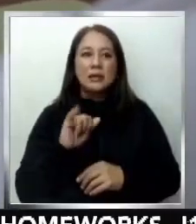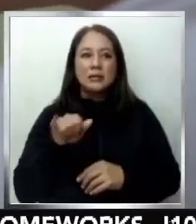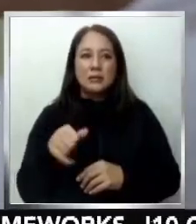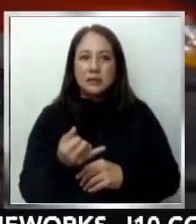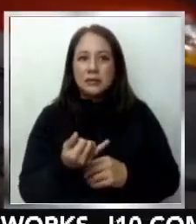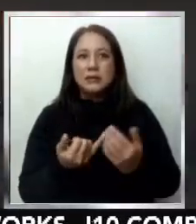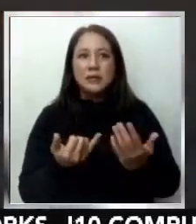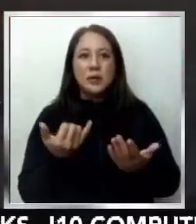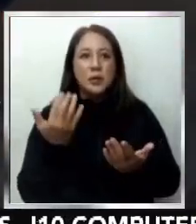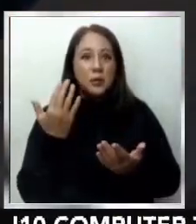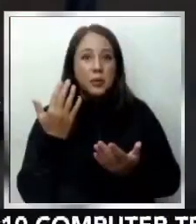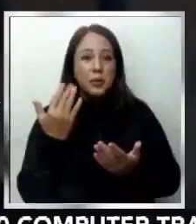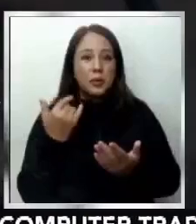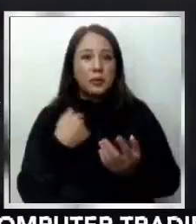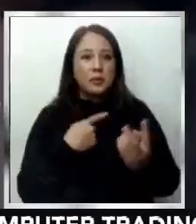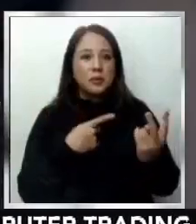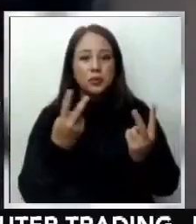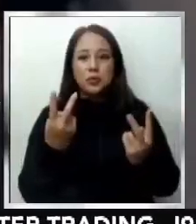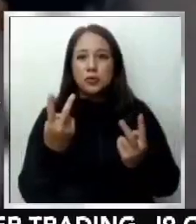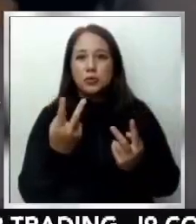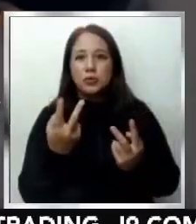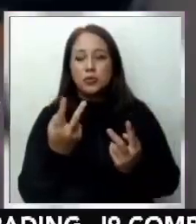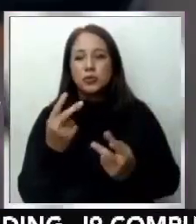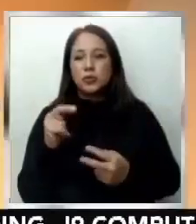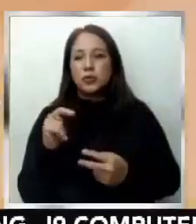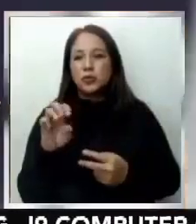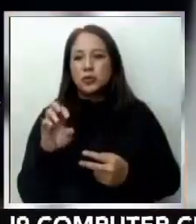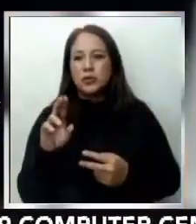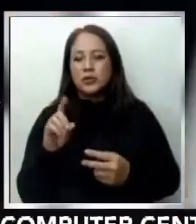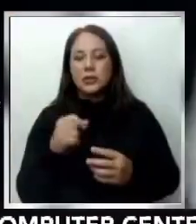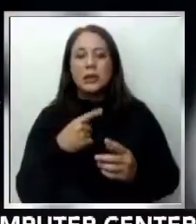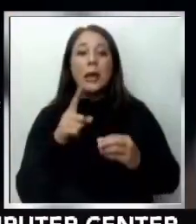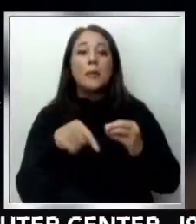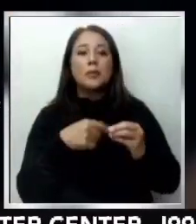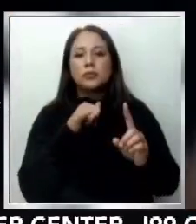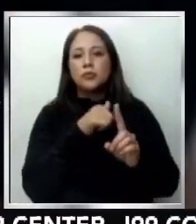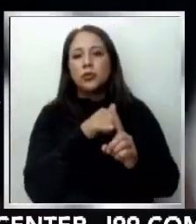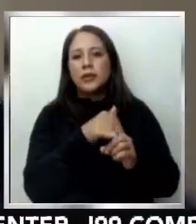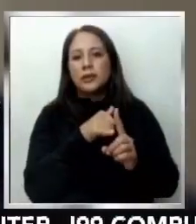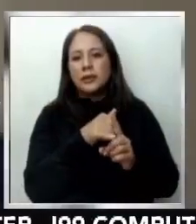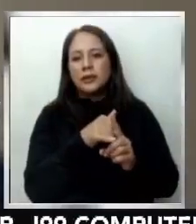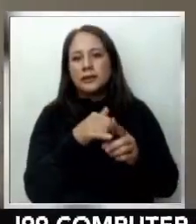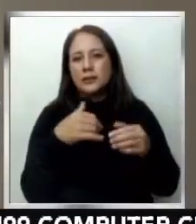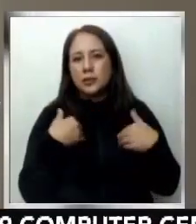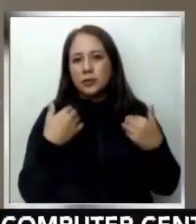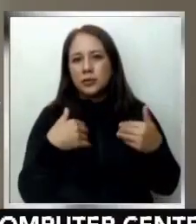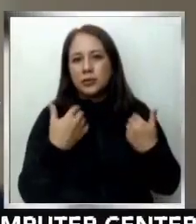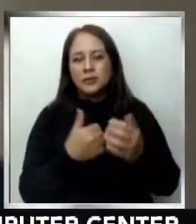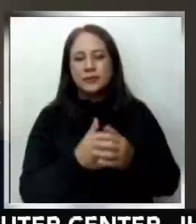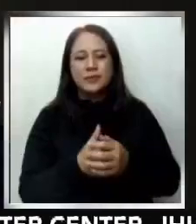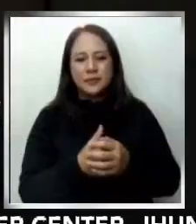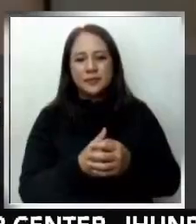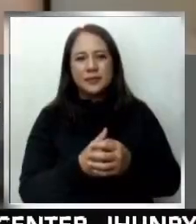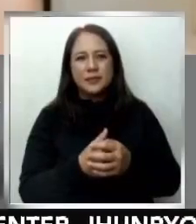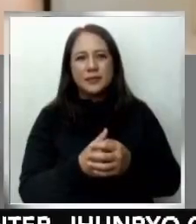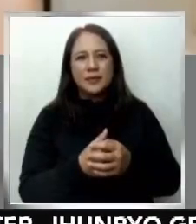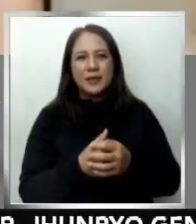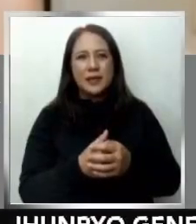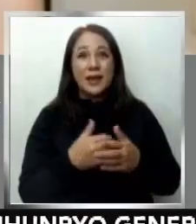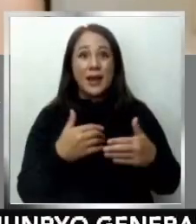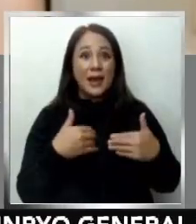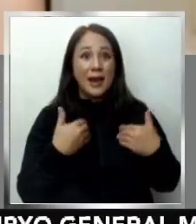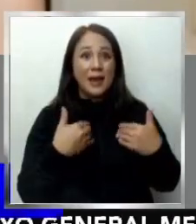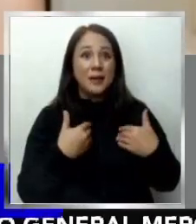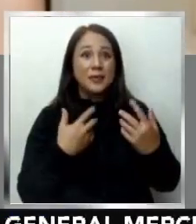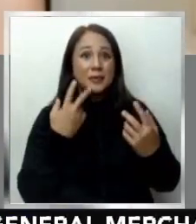Nerds. Tatalakayin sa episode ang bullying sa kabataan. For once, gusto kong mag-fit in. Happy set daw kung ituring ng cast ang